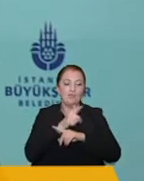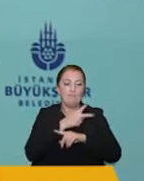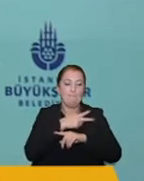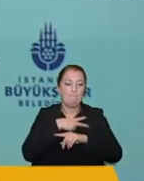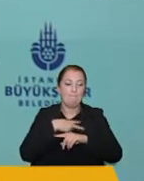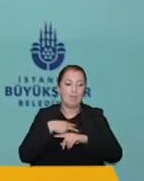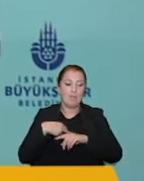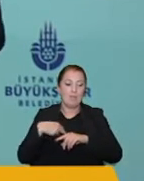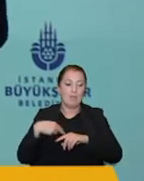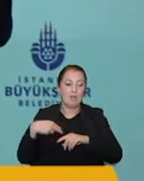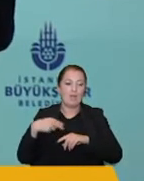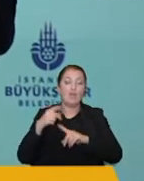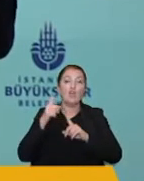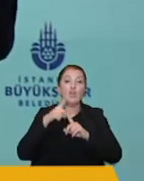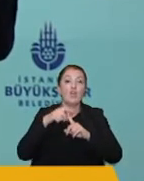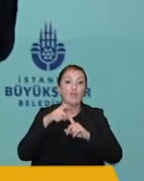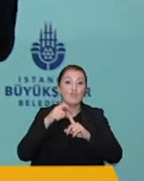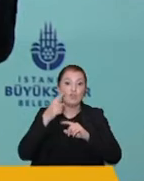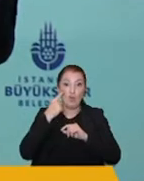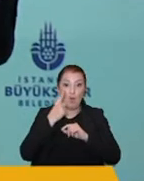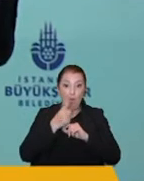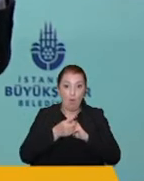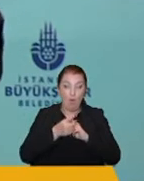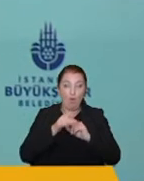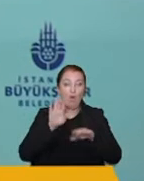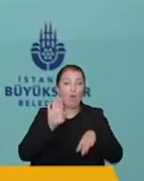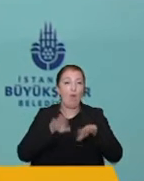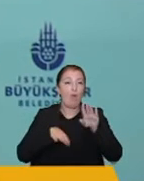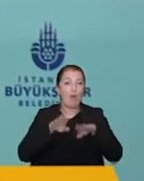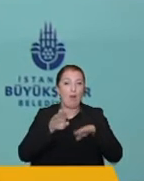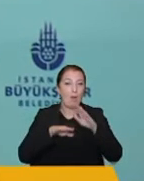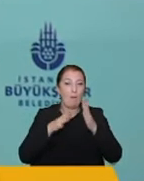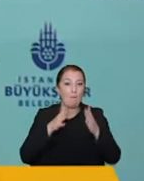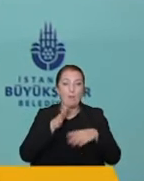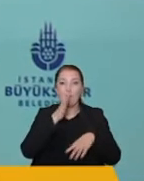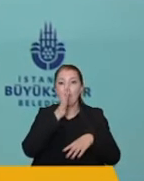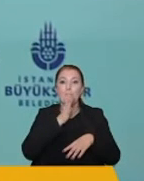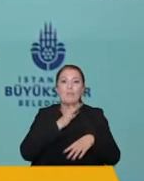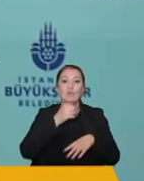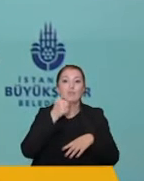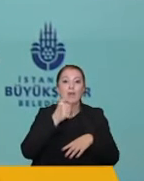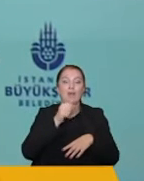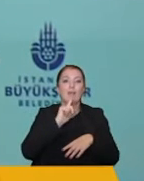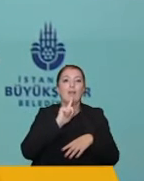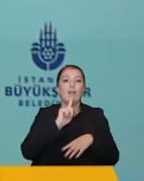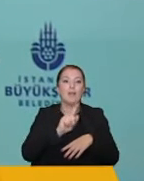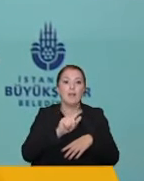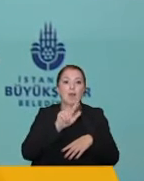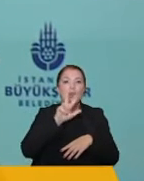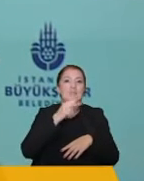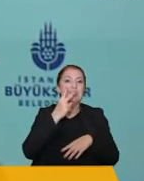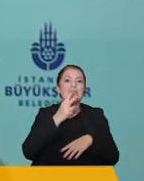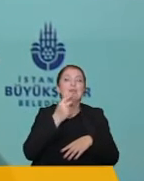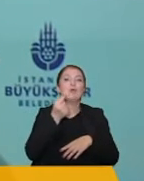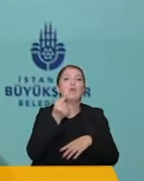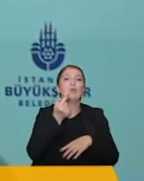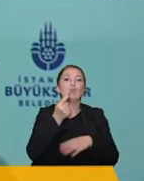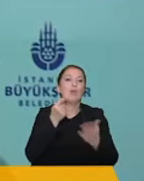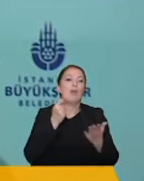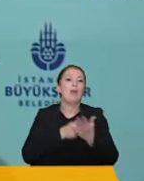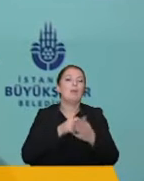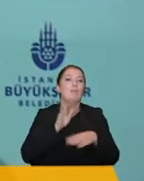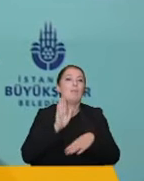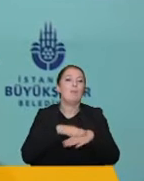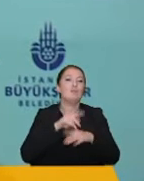belediyelerine nüfus başına ortalama 506 lira 32 kuruşluk yatırım